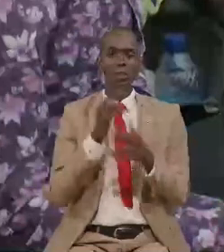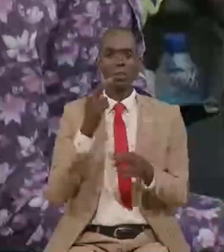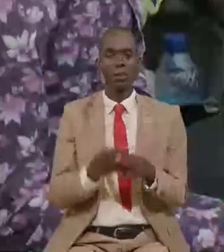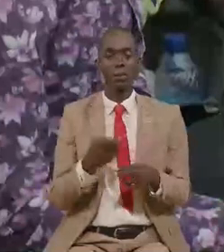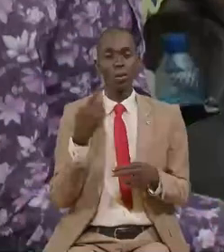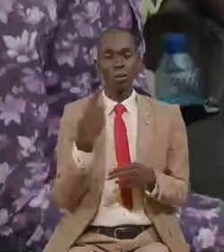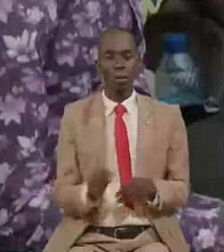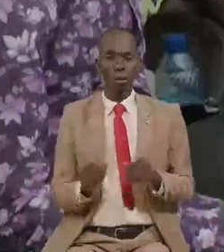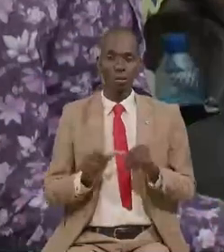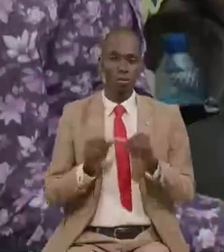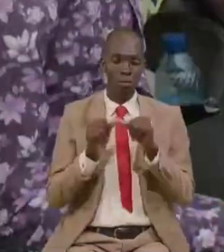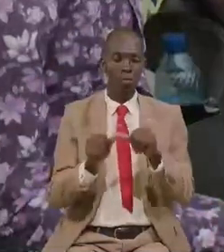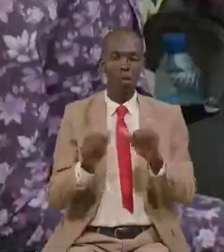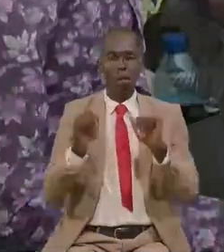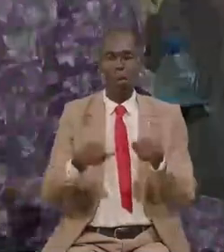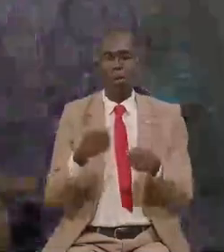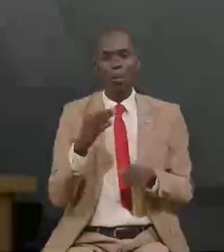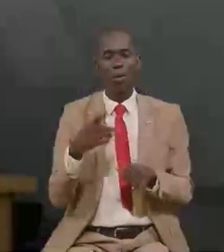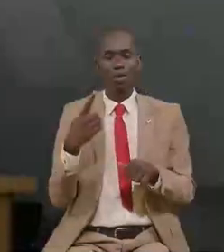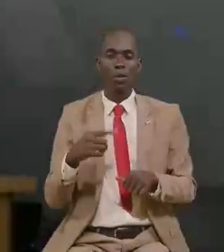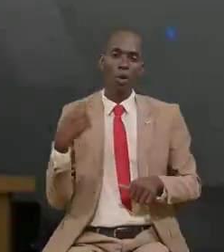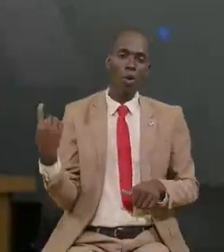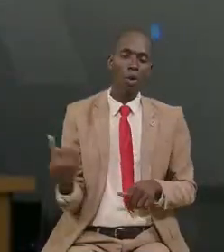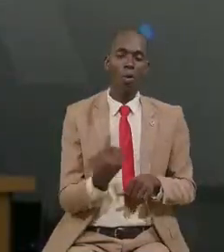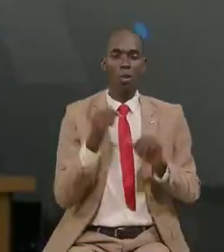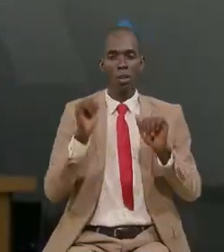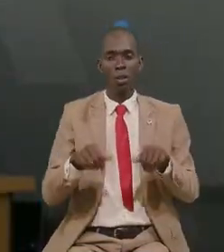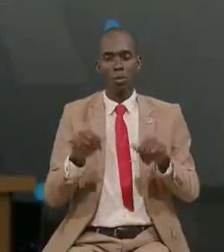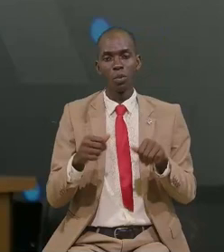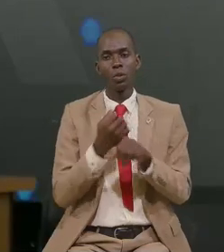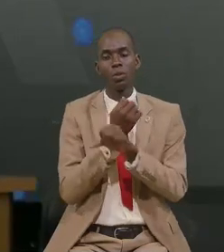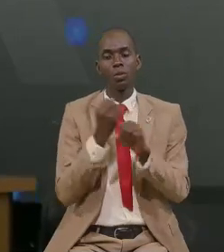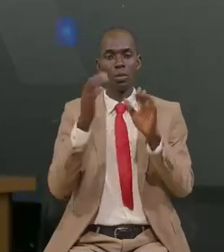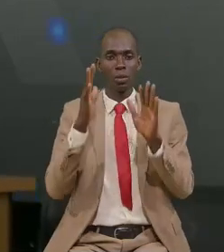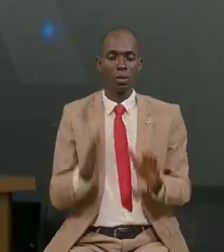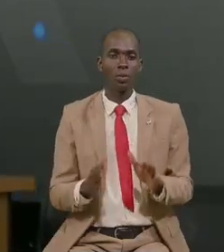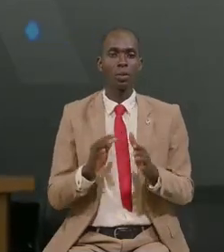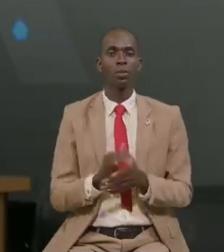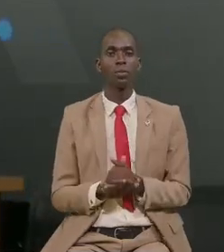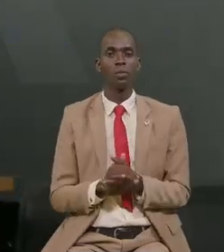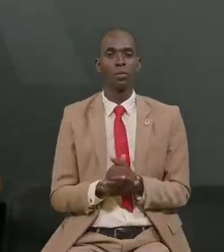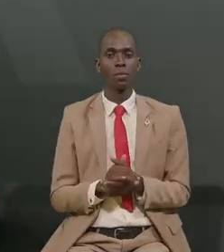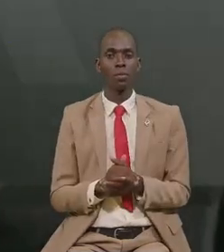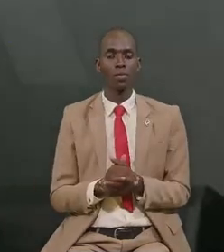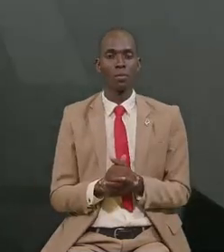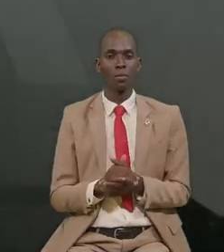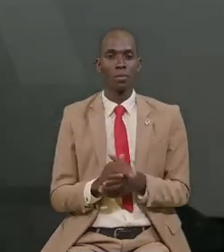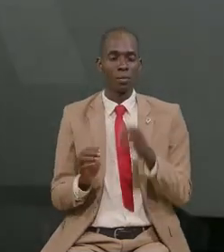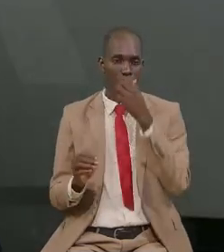La capacité perpétuelle du Sauveur toujours capable.